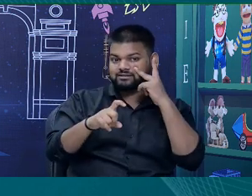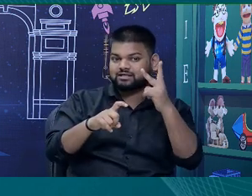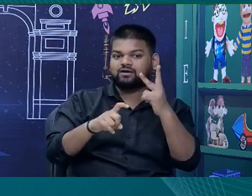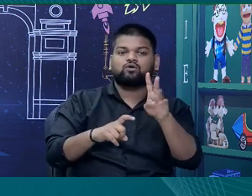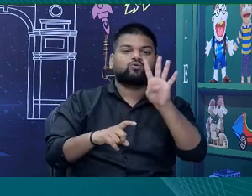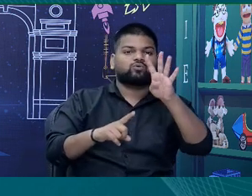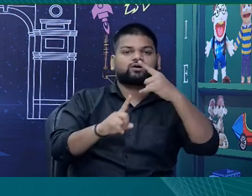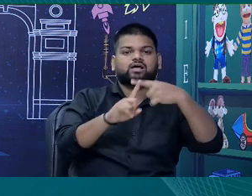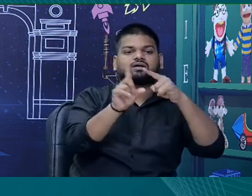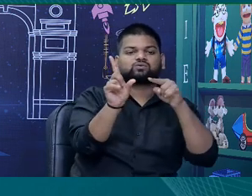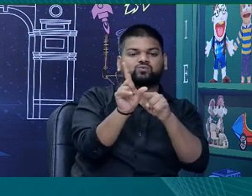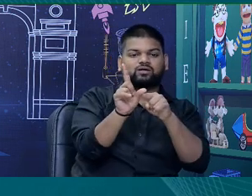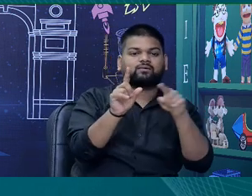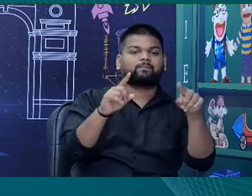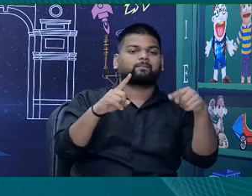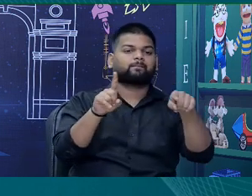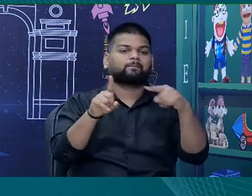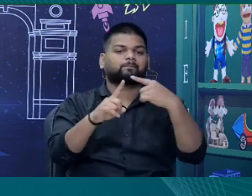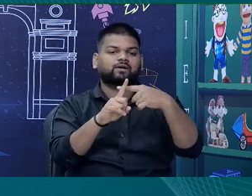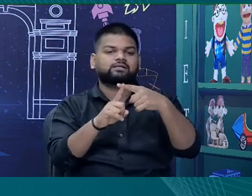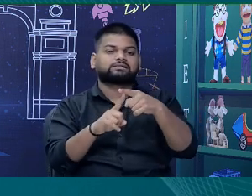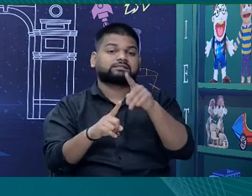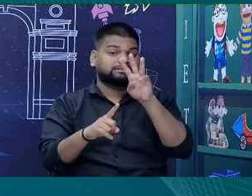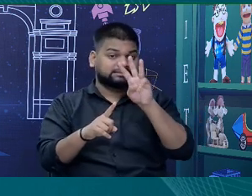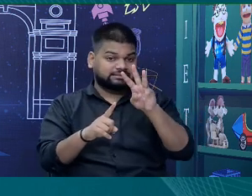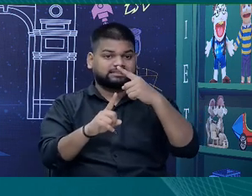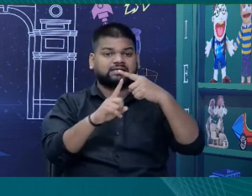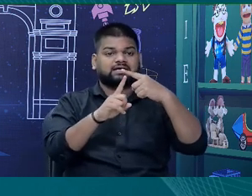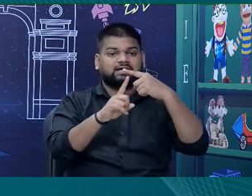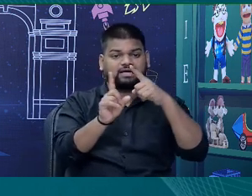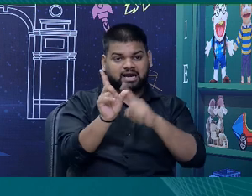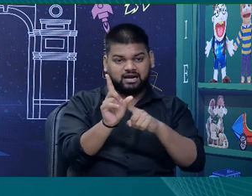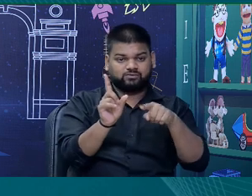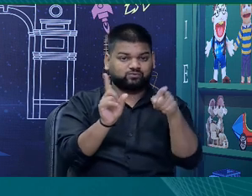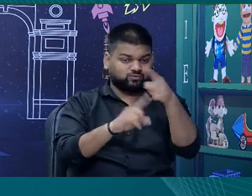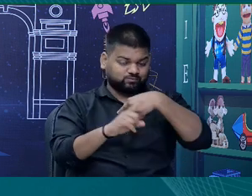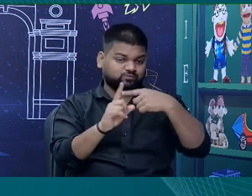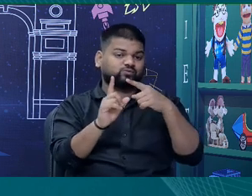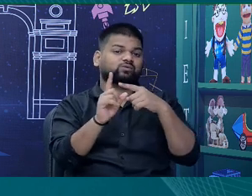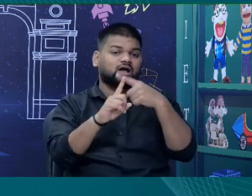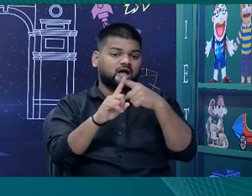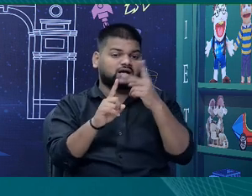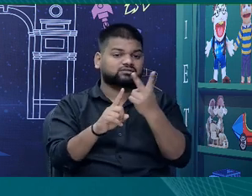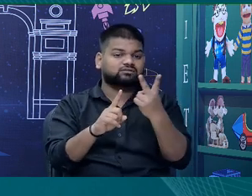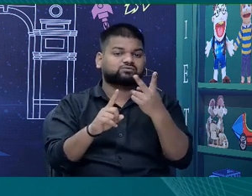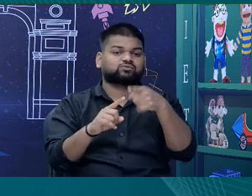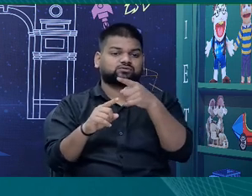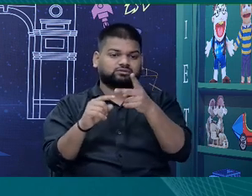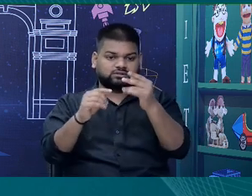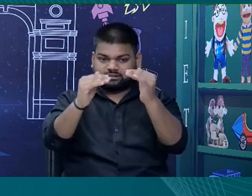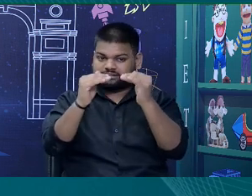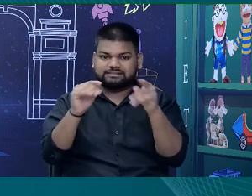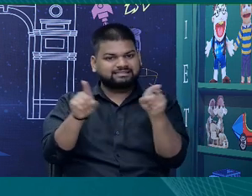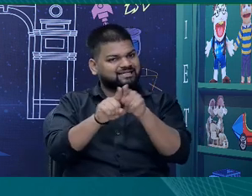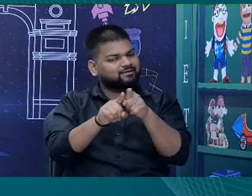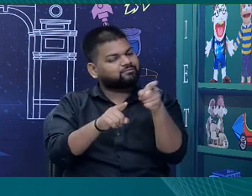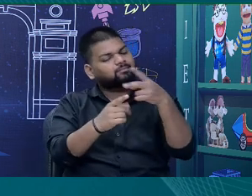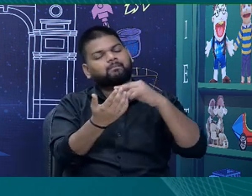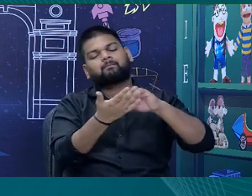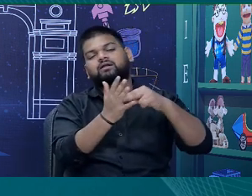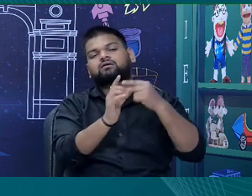लाइट टर्म कहलायेगा ऐसे ही 2xy और 6y एक्स नेक्स्ट हमारे पास आता है अनलाइक टर्म्स अब